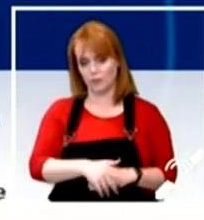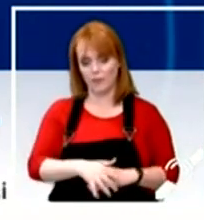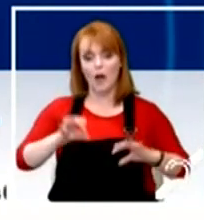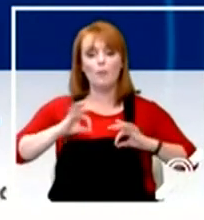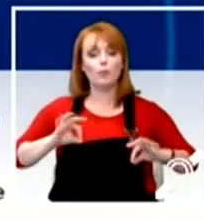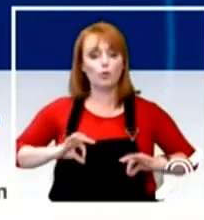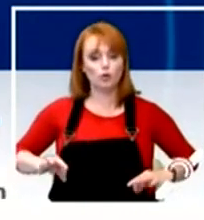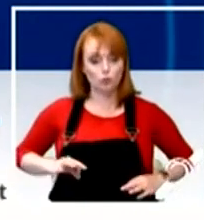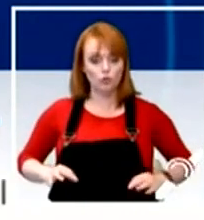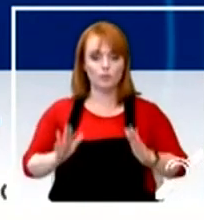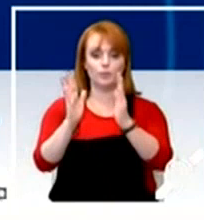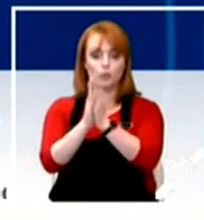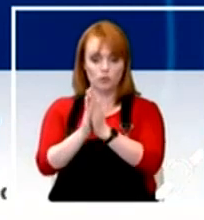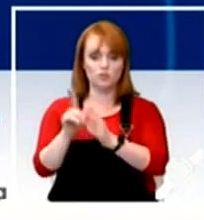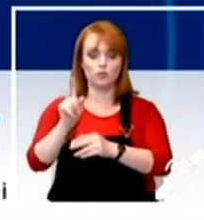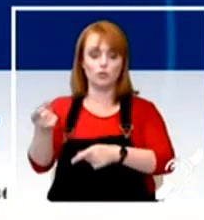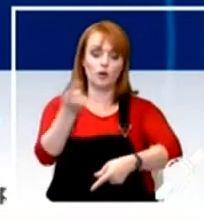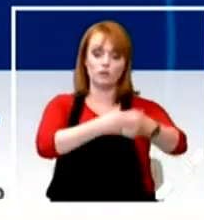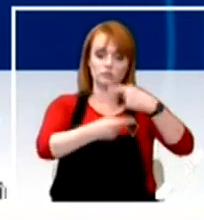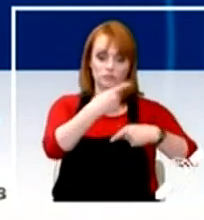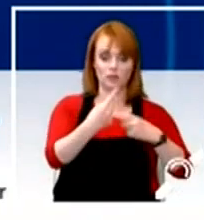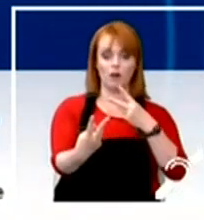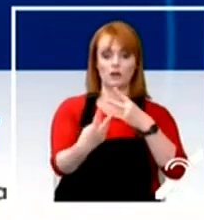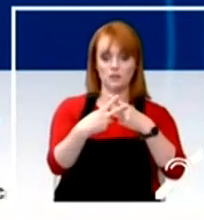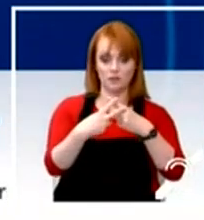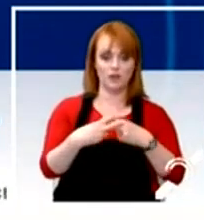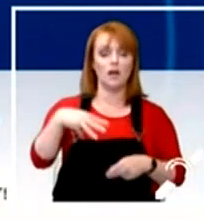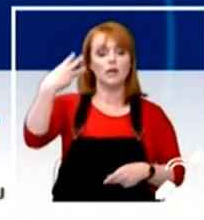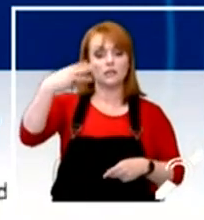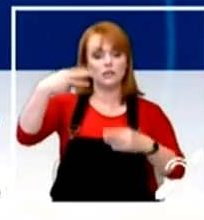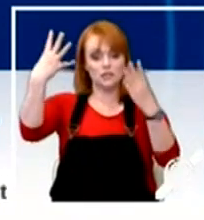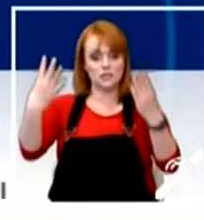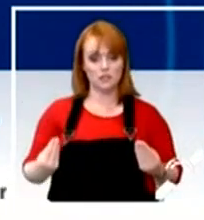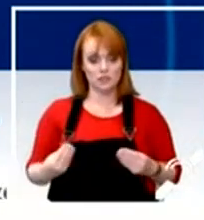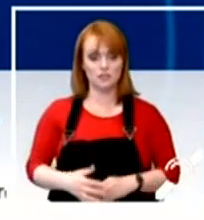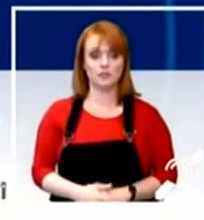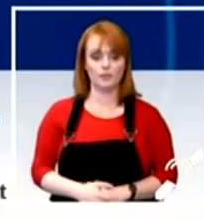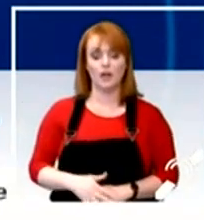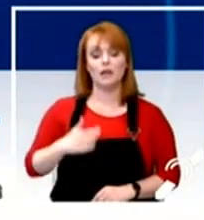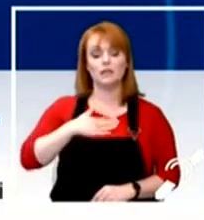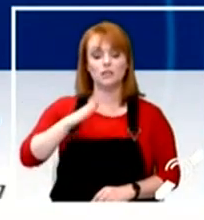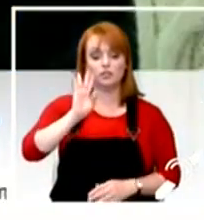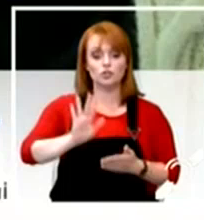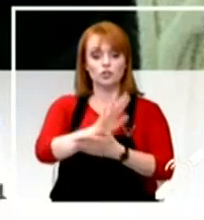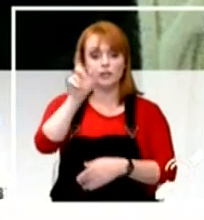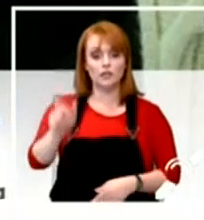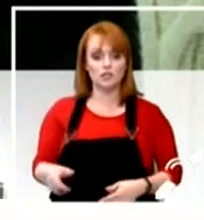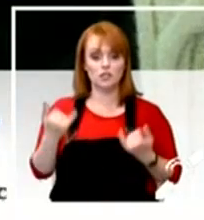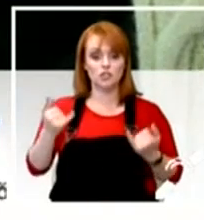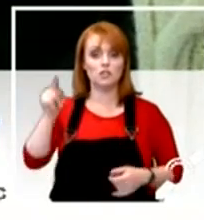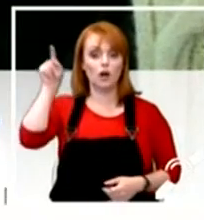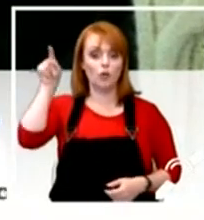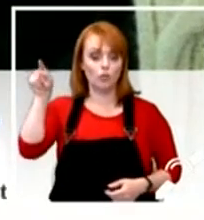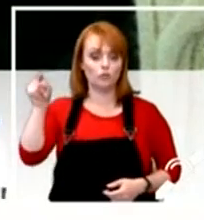cer ca ea să se întoarcă în arest preventiv pentru 30 de zile. Mădălina Guștiuc urmărește ședința de judecată și ne spune